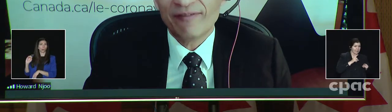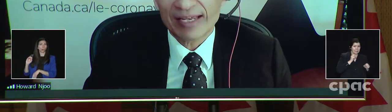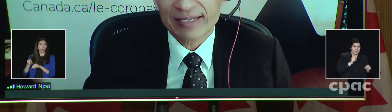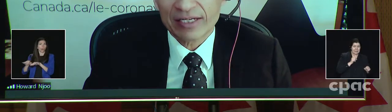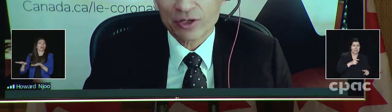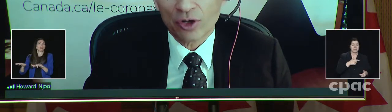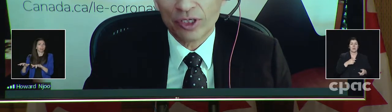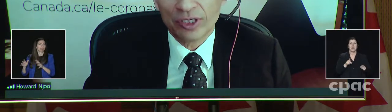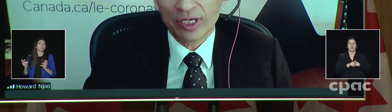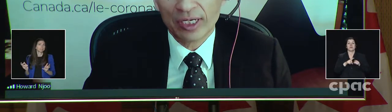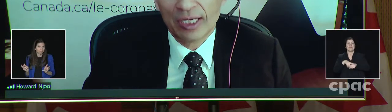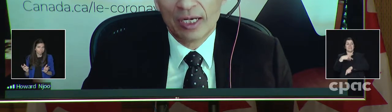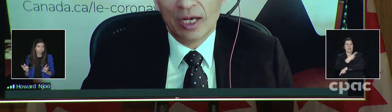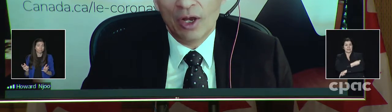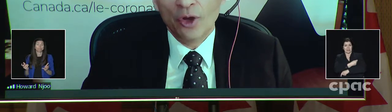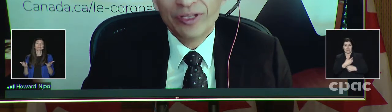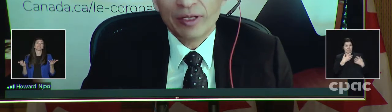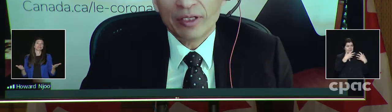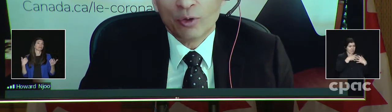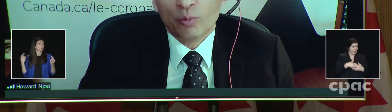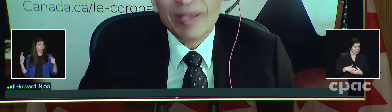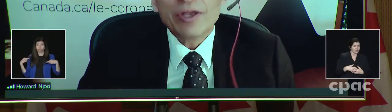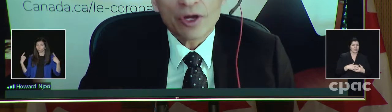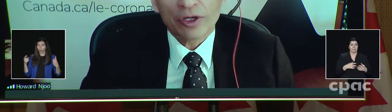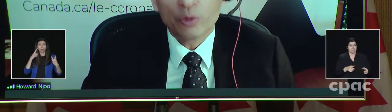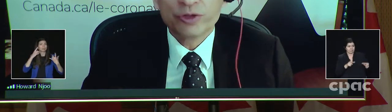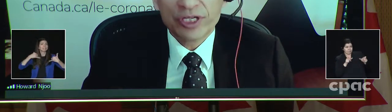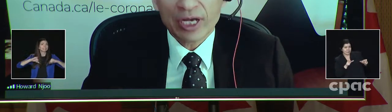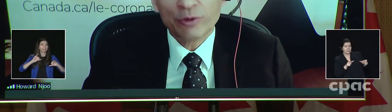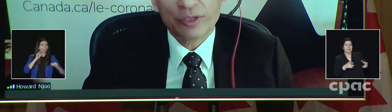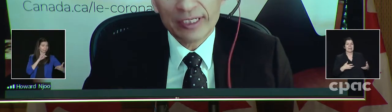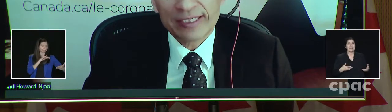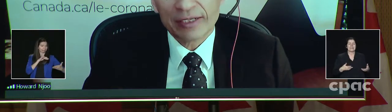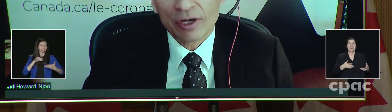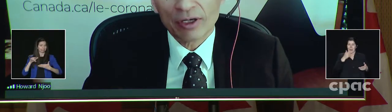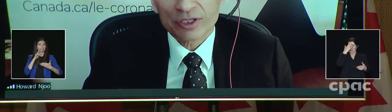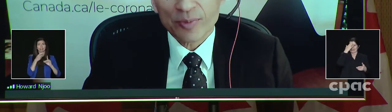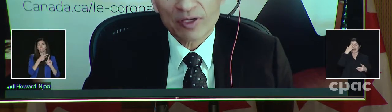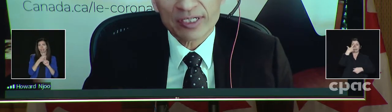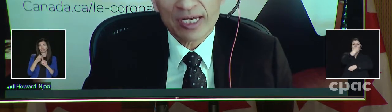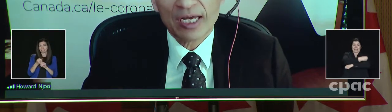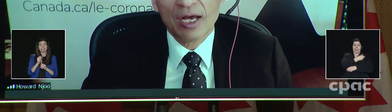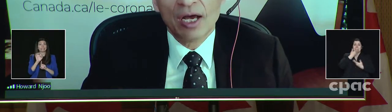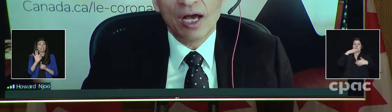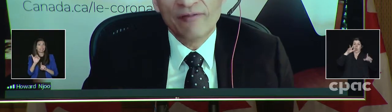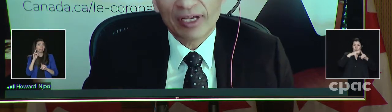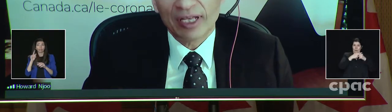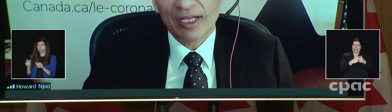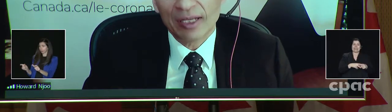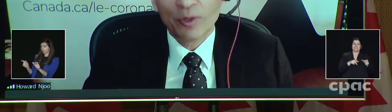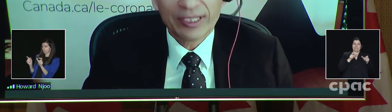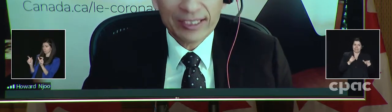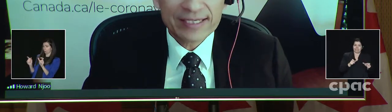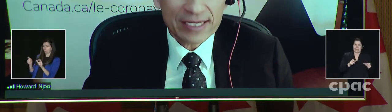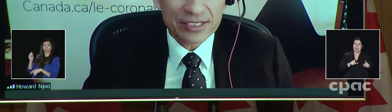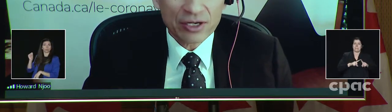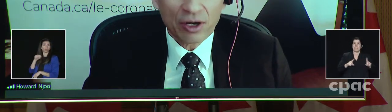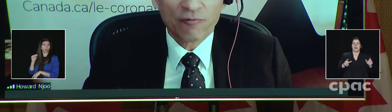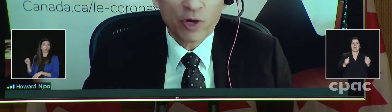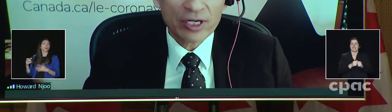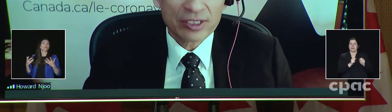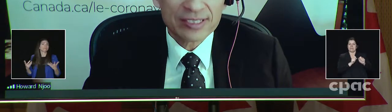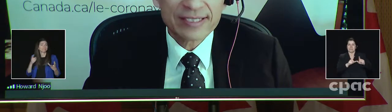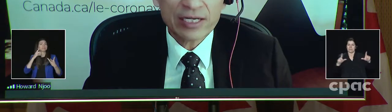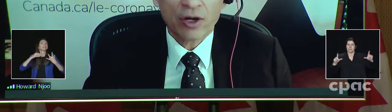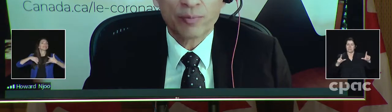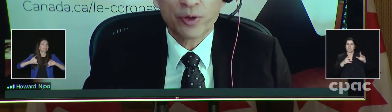les vaccins sont un de nos meilleurs outils à utiliser. Donc, je pense avec la modélisation, on